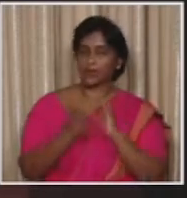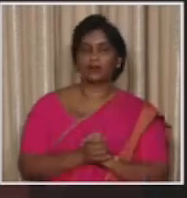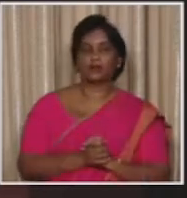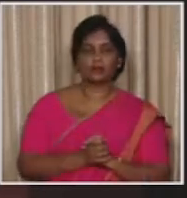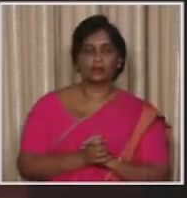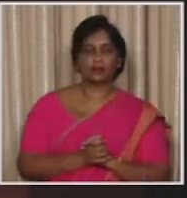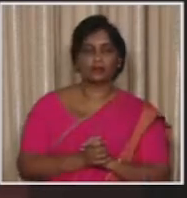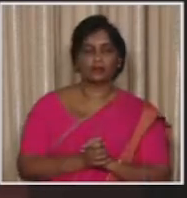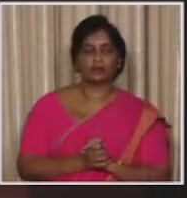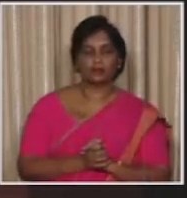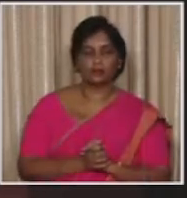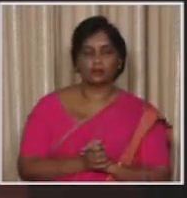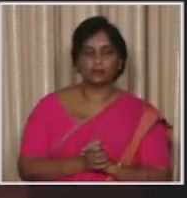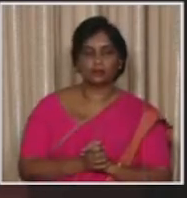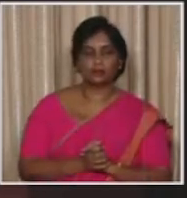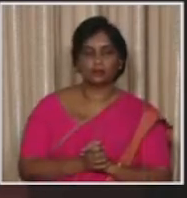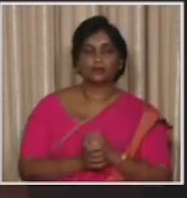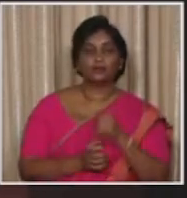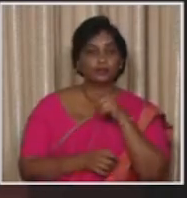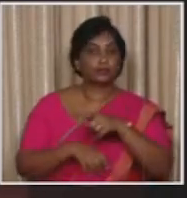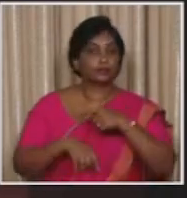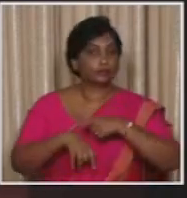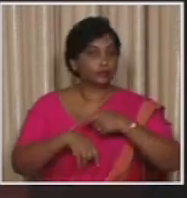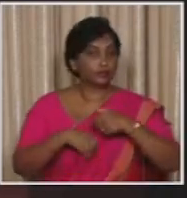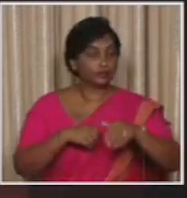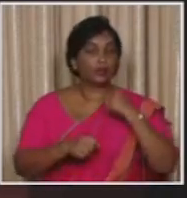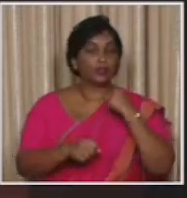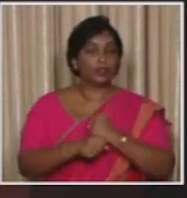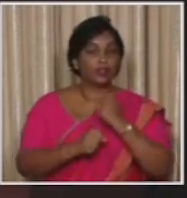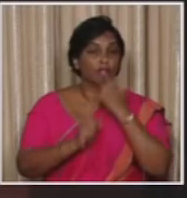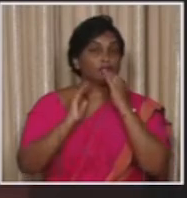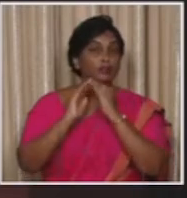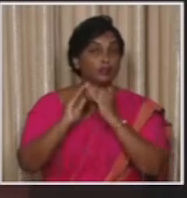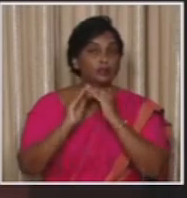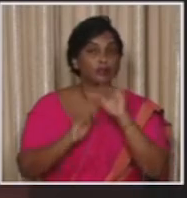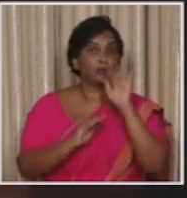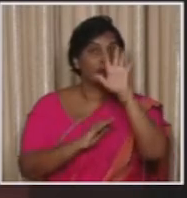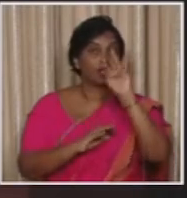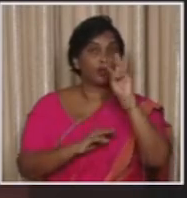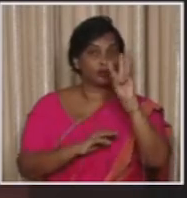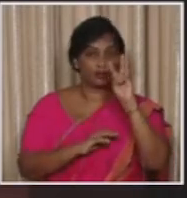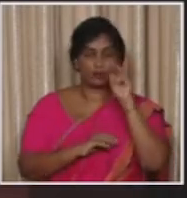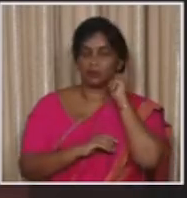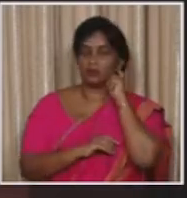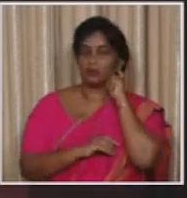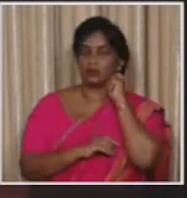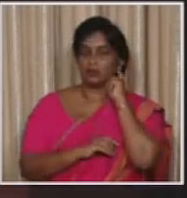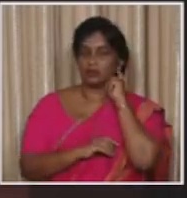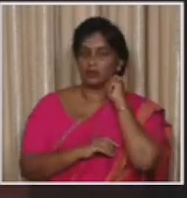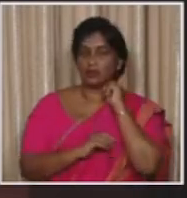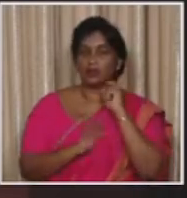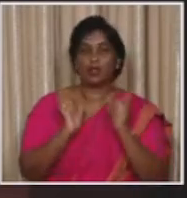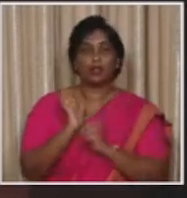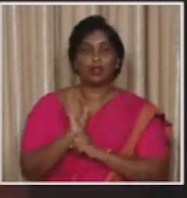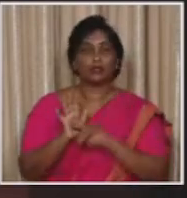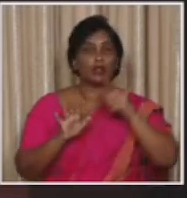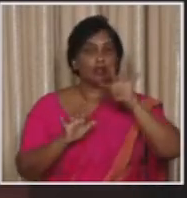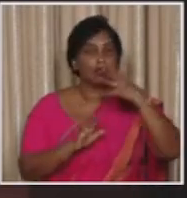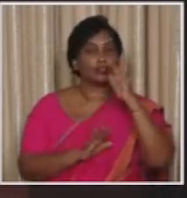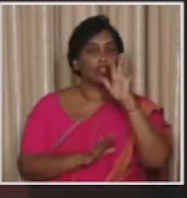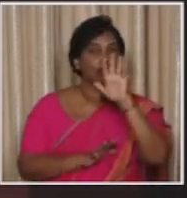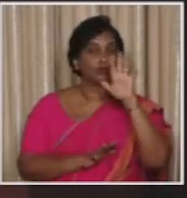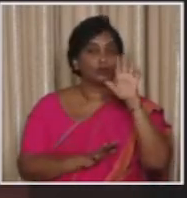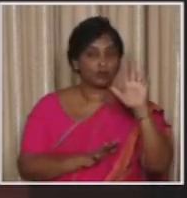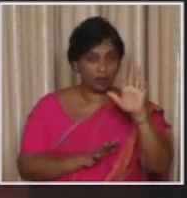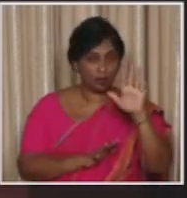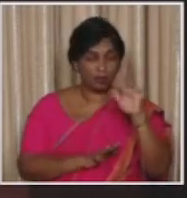මේ මොහොත වන විට රජයේ පාසල් 53කට ලක්ෂ 499ක්